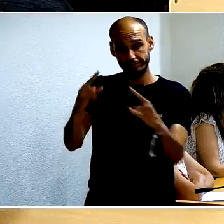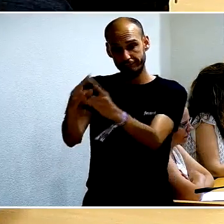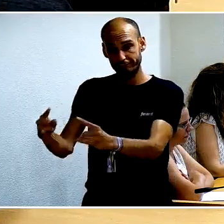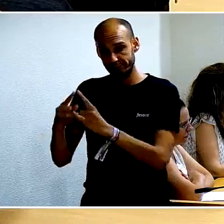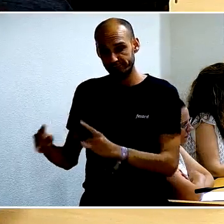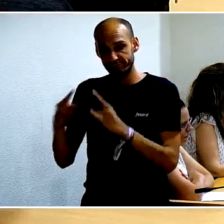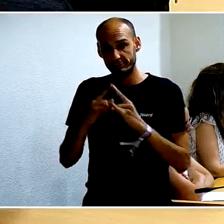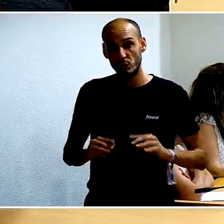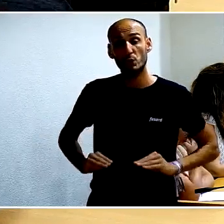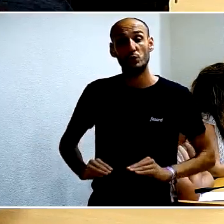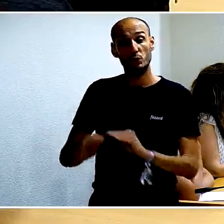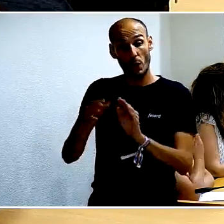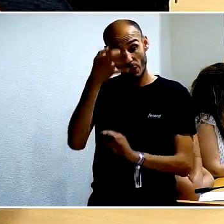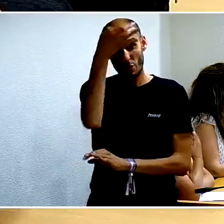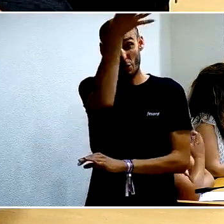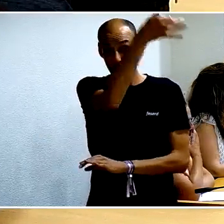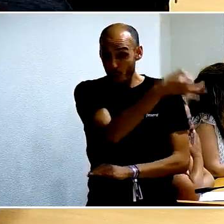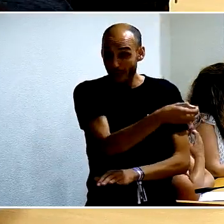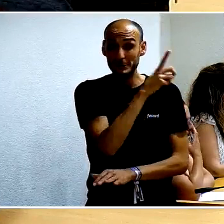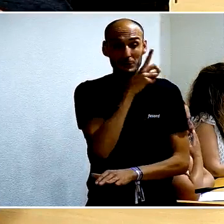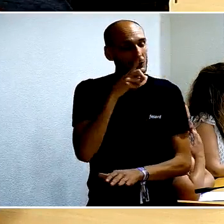campaments ciutats en este...